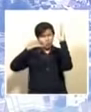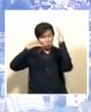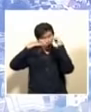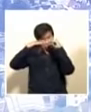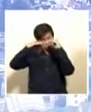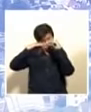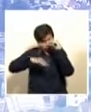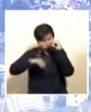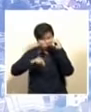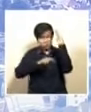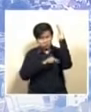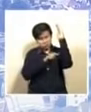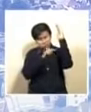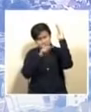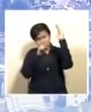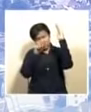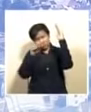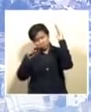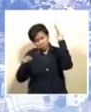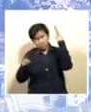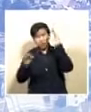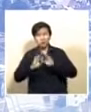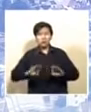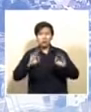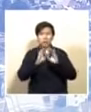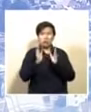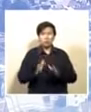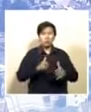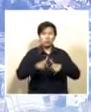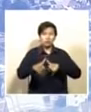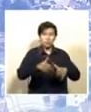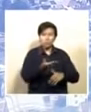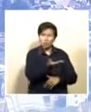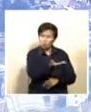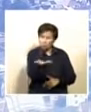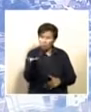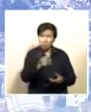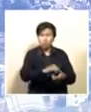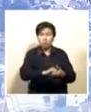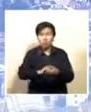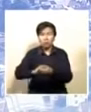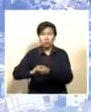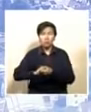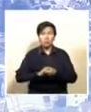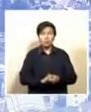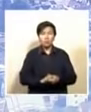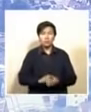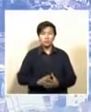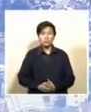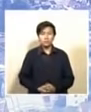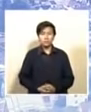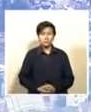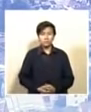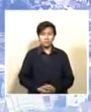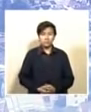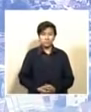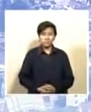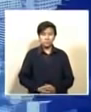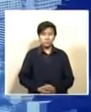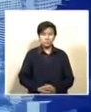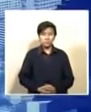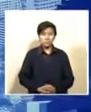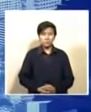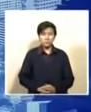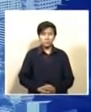ได้สรุปตรงนี้ก่อนนะครับเรายังมีในส่วนของทางเรื่องของทรัพยากรนะครับ